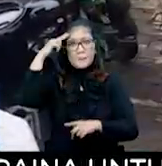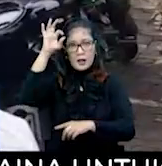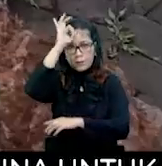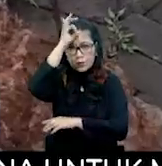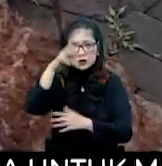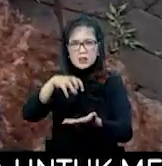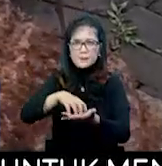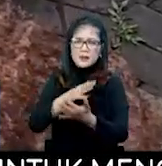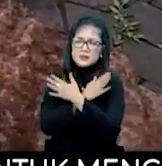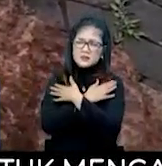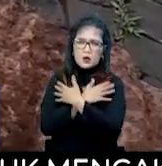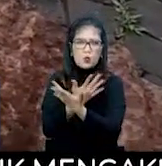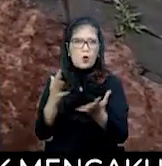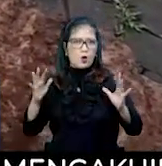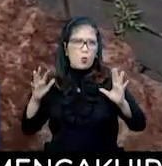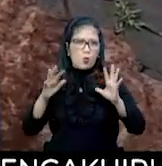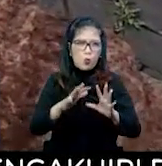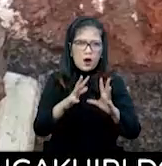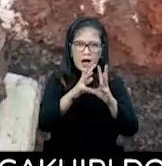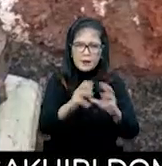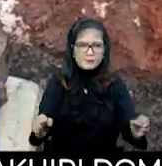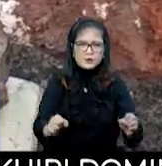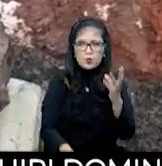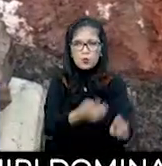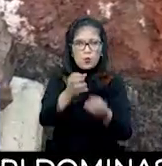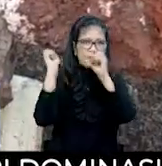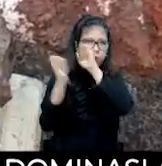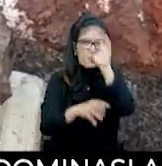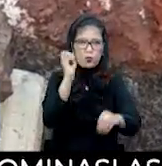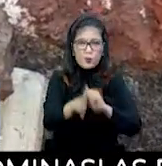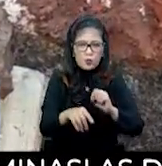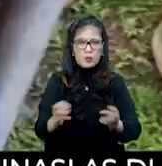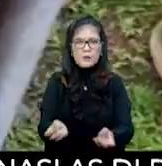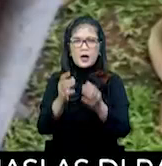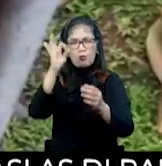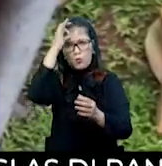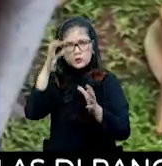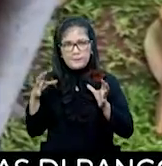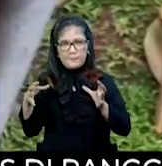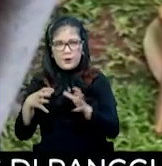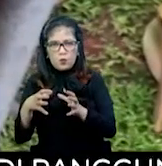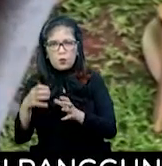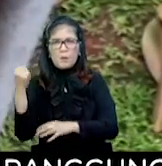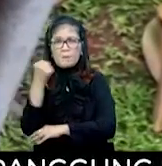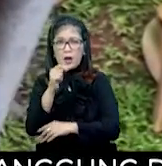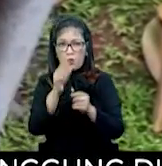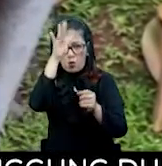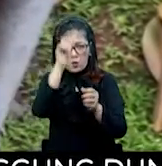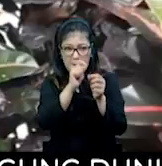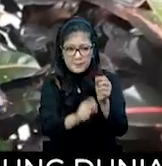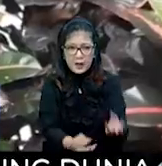akhirnya cepat menghanguskan bangunan pos polisi dua orang diduga sebagai pelaku pembakaran yang dibekuk polisi pelaku